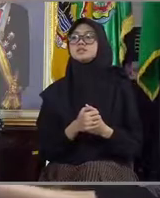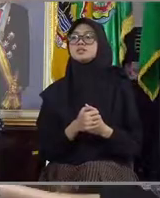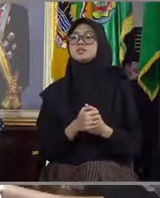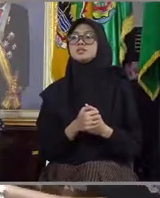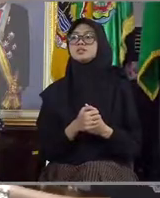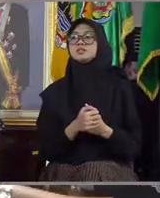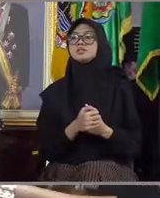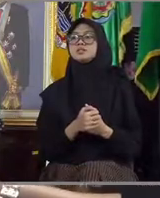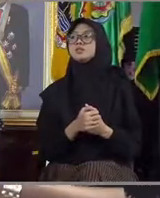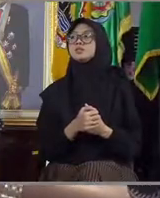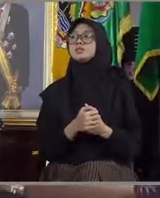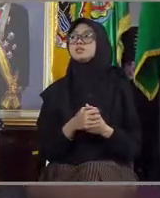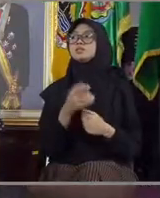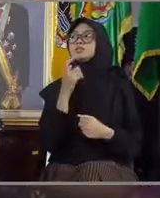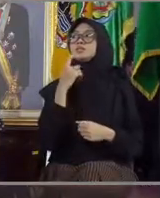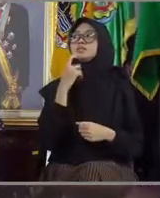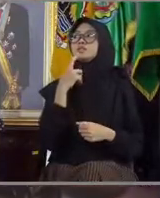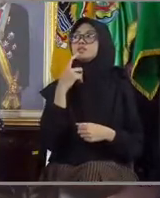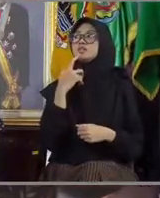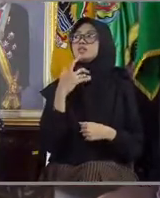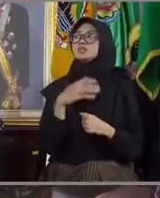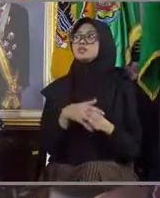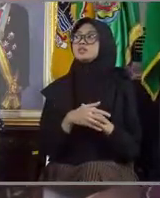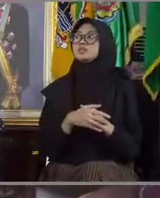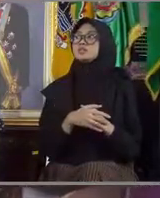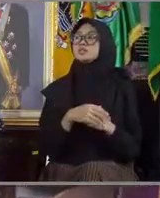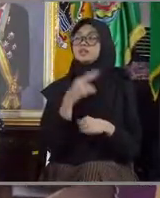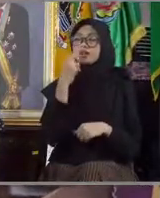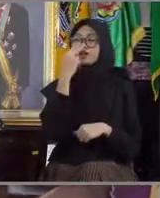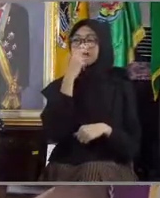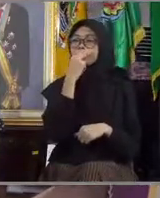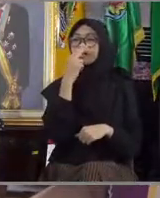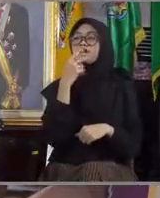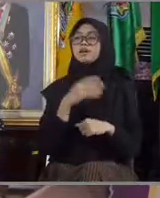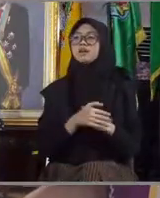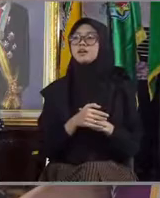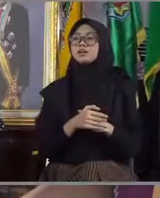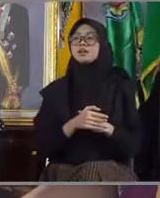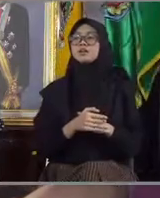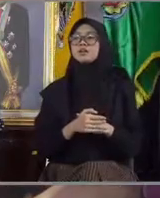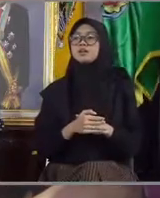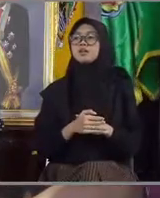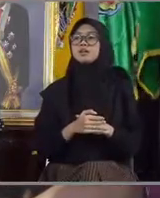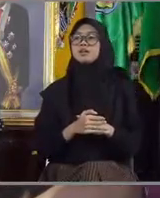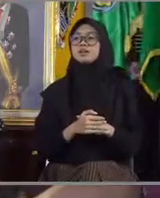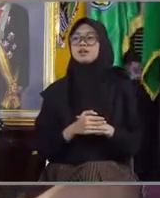Yang menjadi keprihatinan bagi kami tunanetra, khususnya yang sudah